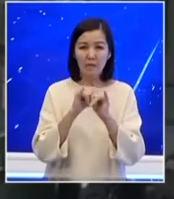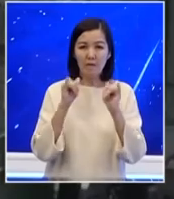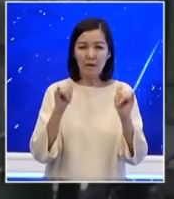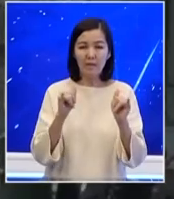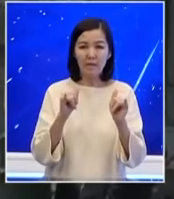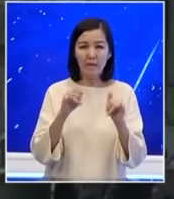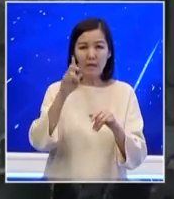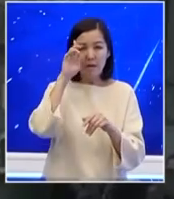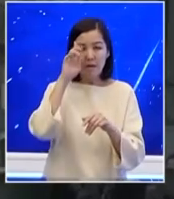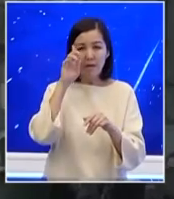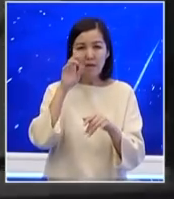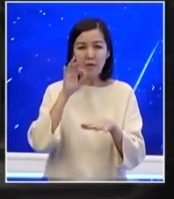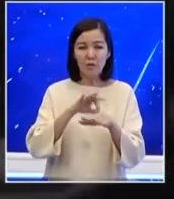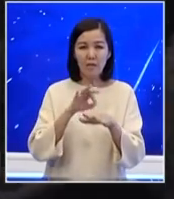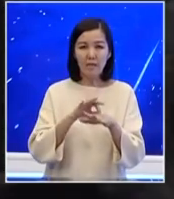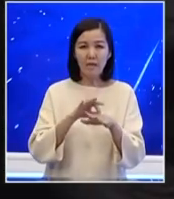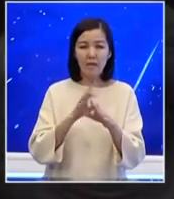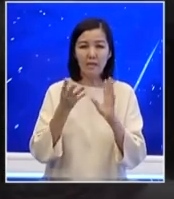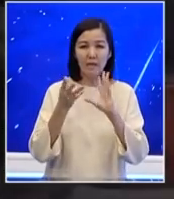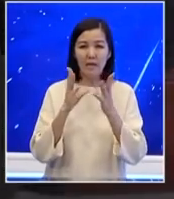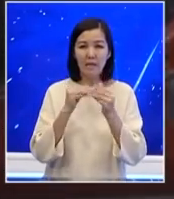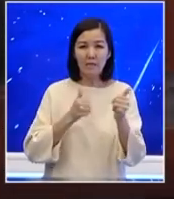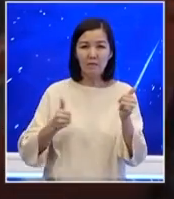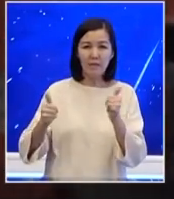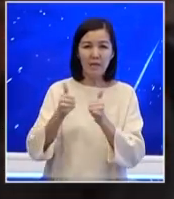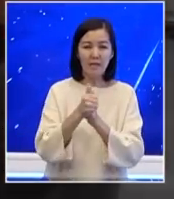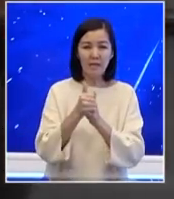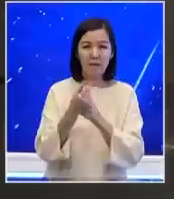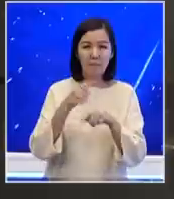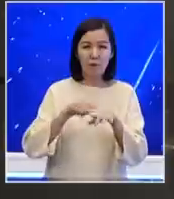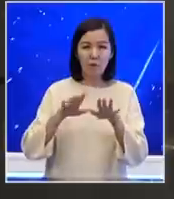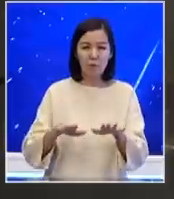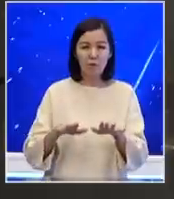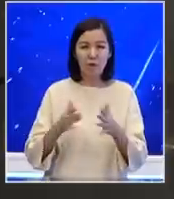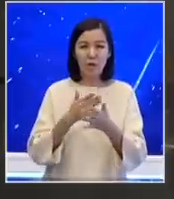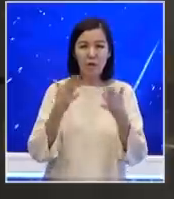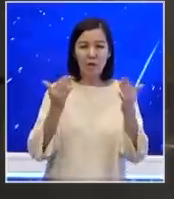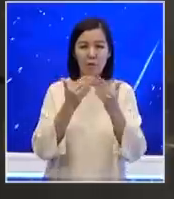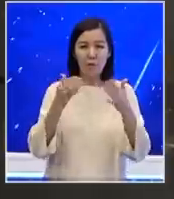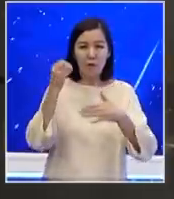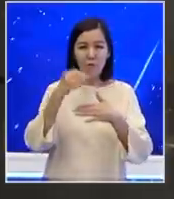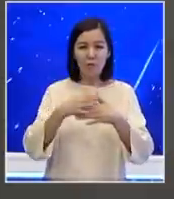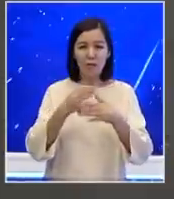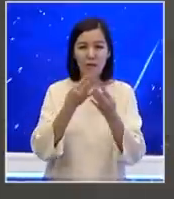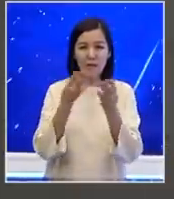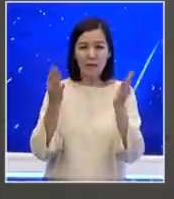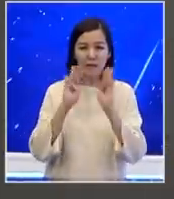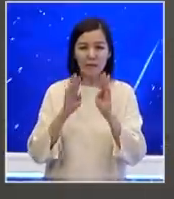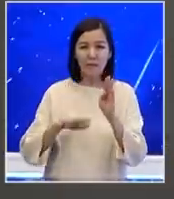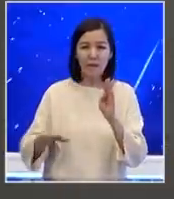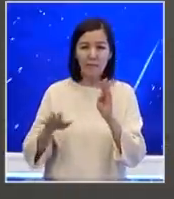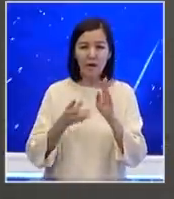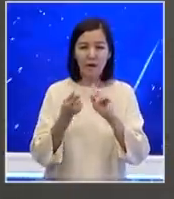бұл елде жұқпалы індетке шалдыққандардың саны көш бастап тұр. Сондықтан ең үлкен көрме орталығы карантиндік аймаққа айналып